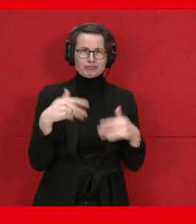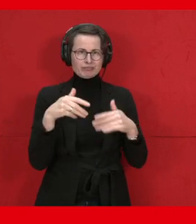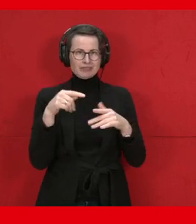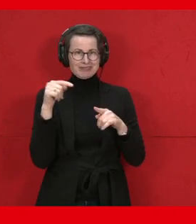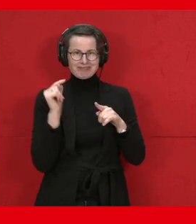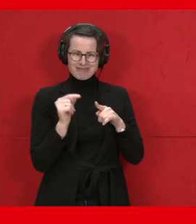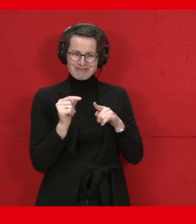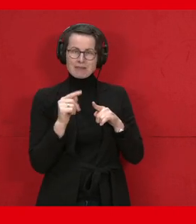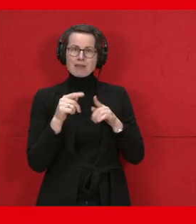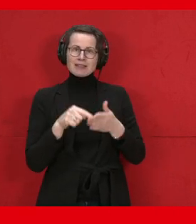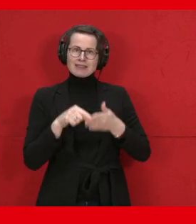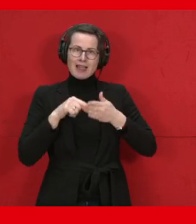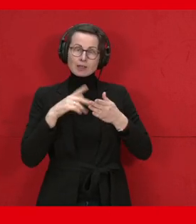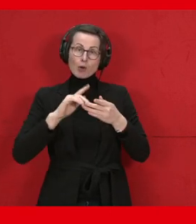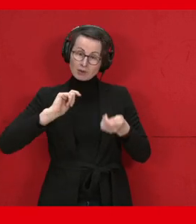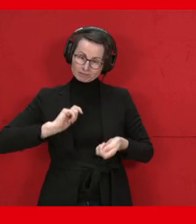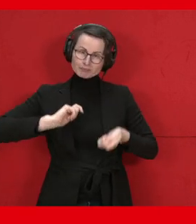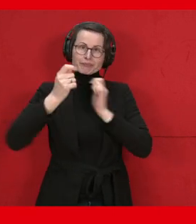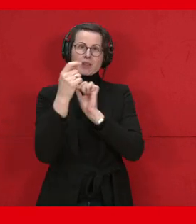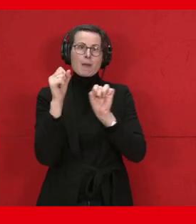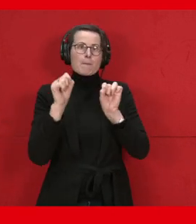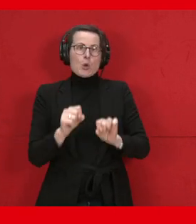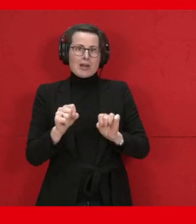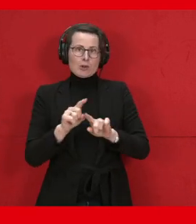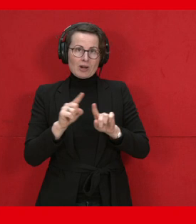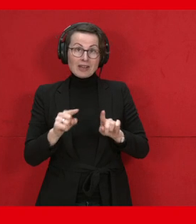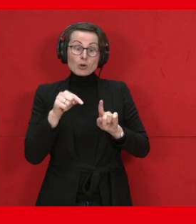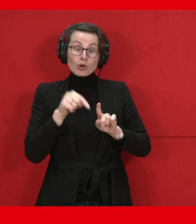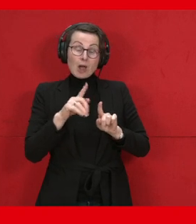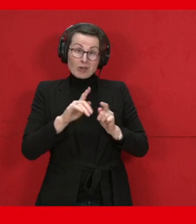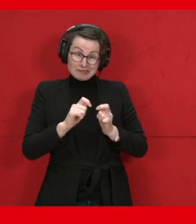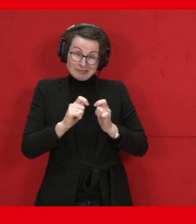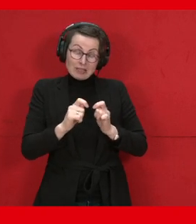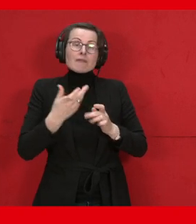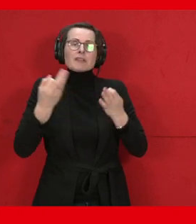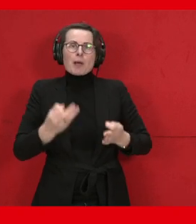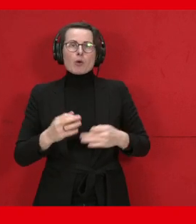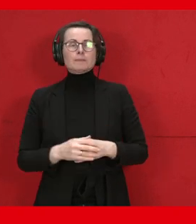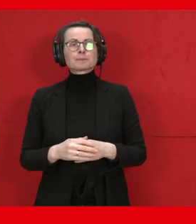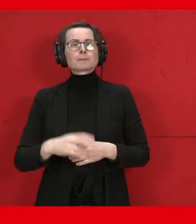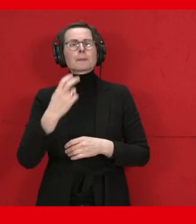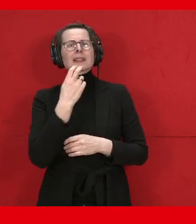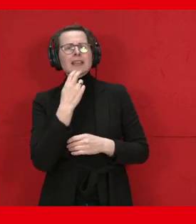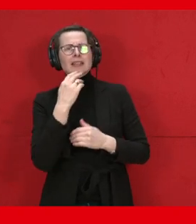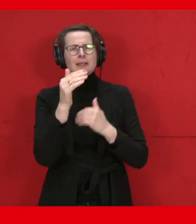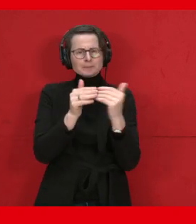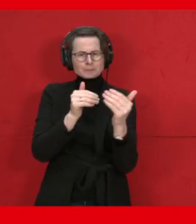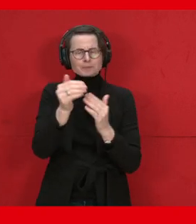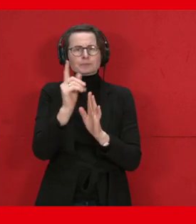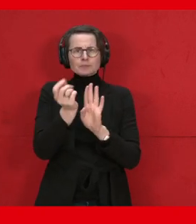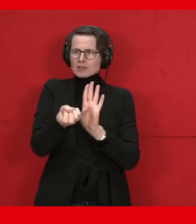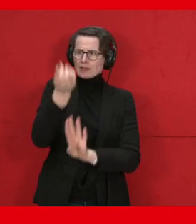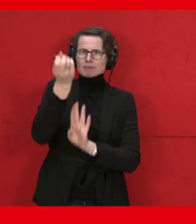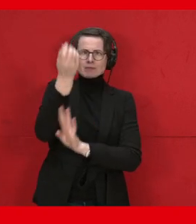Chemieindustrie zeigen wird, ob die Transformation gelingt und was wir dafür wirklich dann auch brauchen. Energieintensität heißt immer Emissionen, aber natürlich